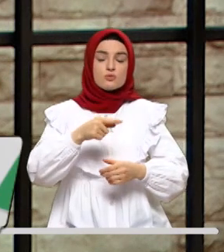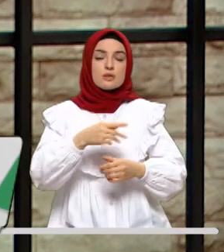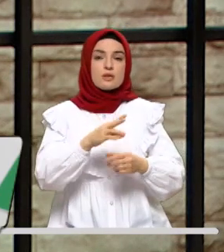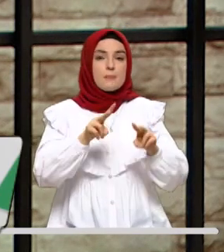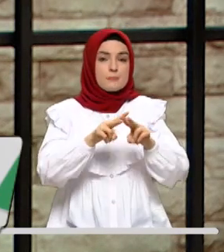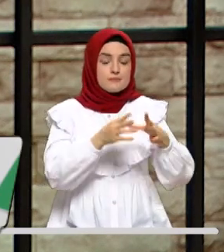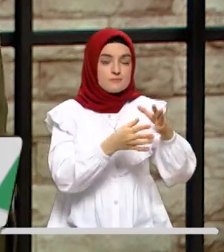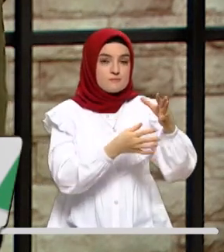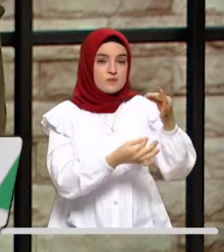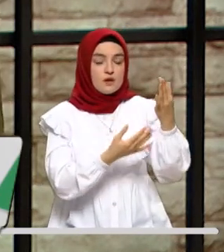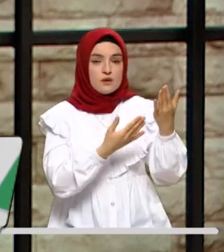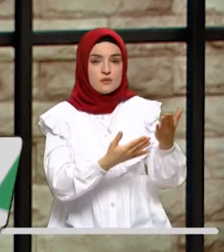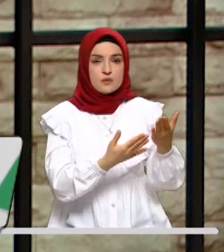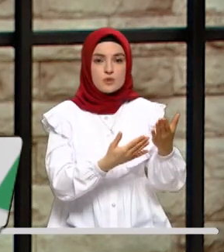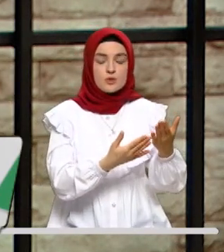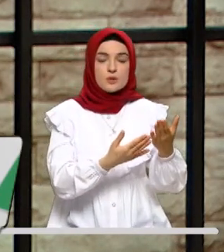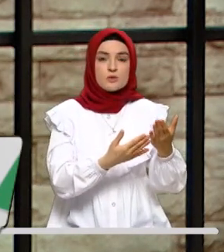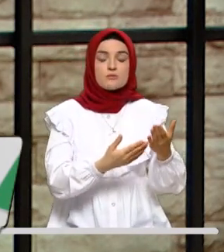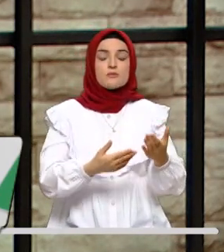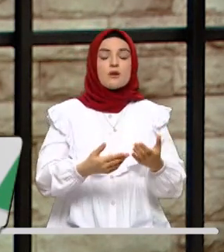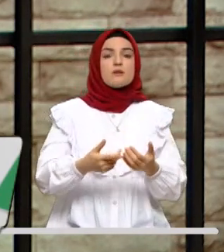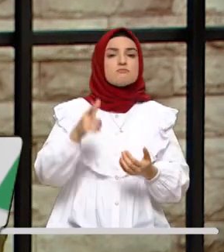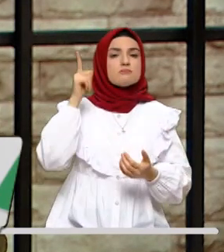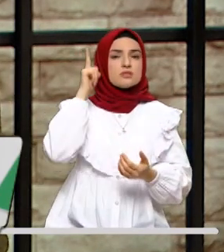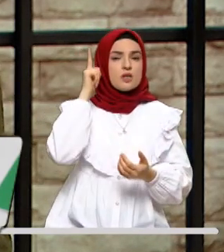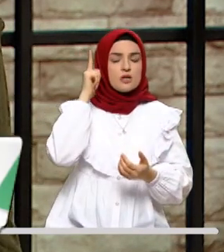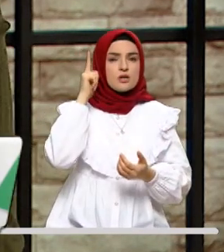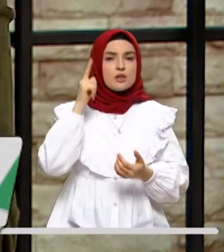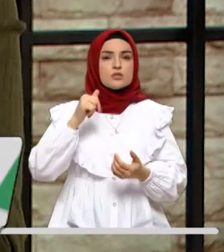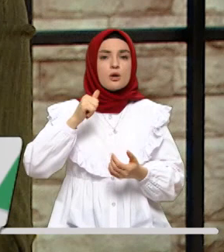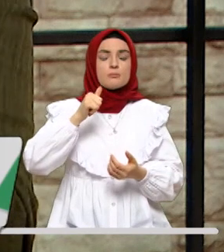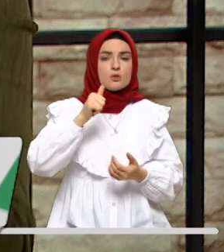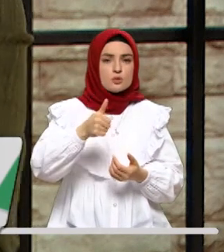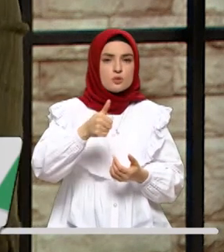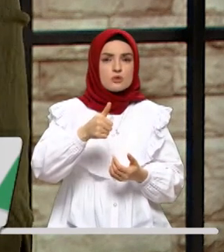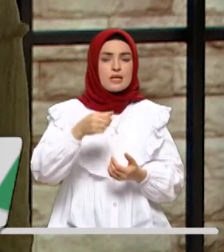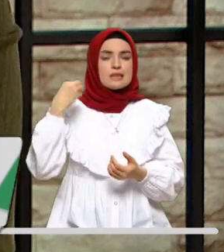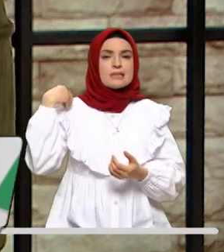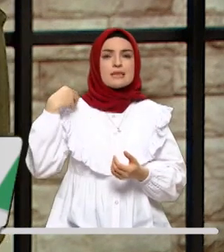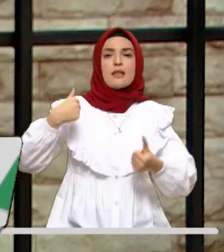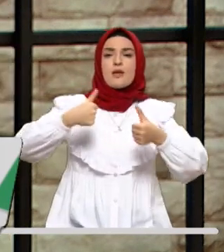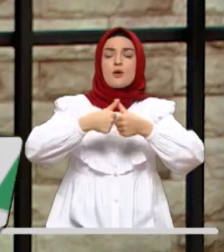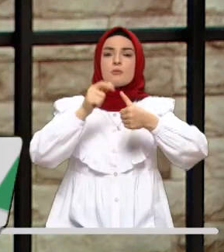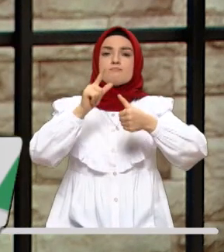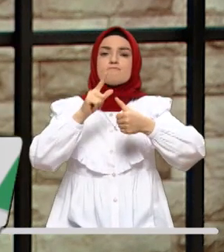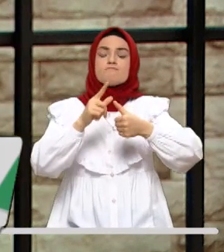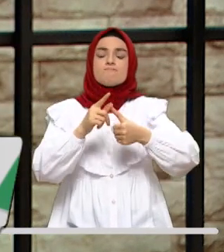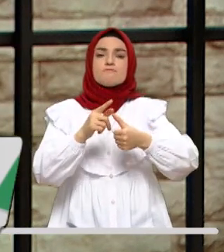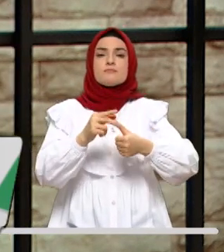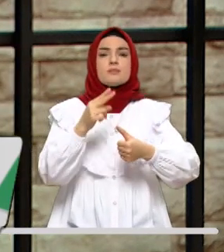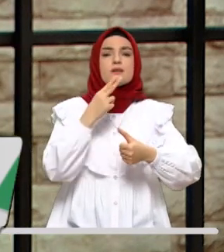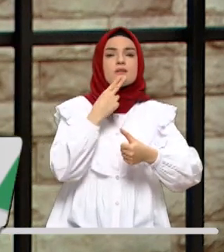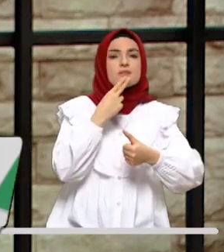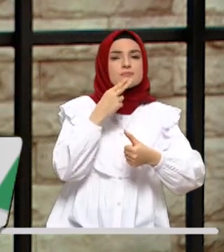Mehmet Akif'teymiş. Çarşamba gününden Ankara'da yeni evlenecek bir çift Mehmet Akif'in evinin